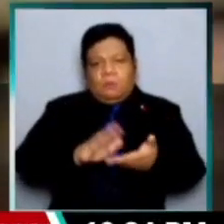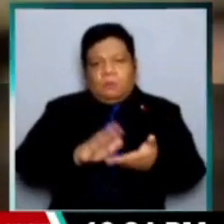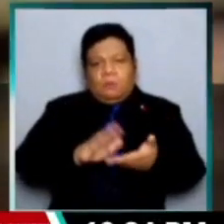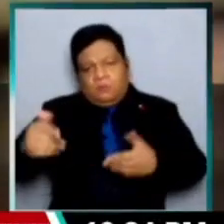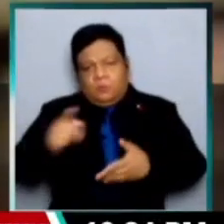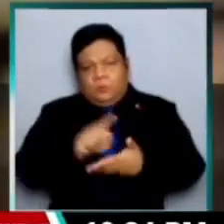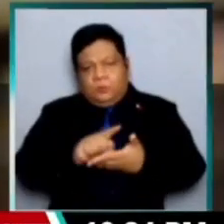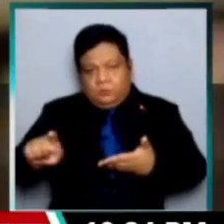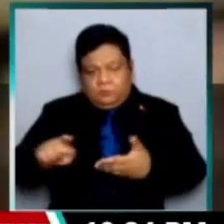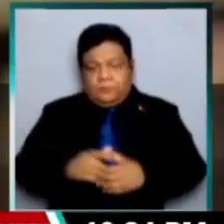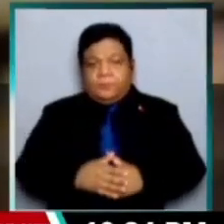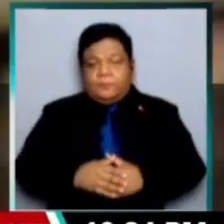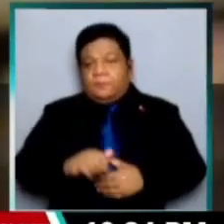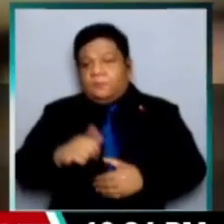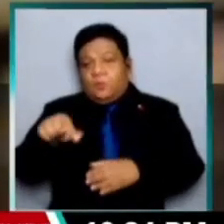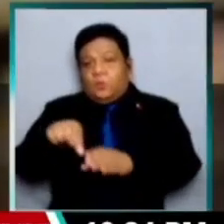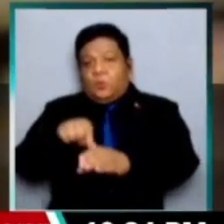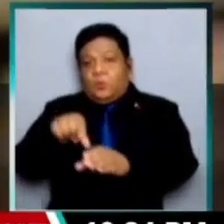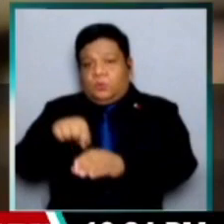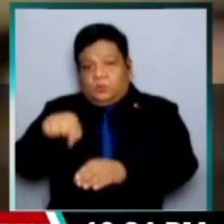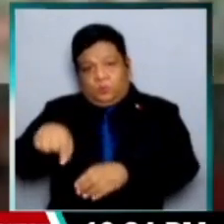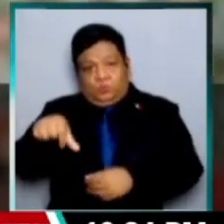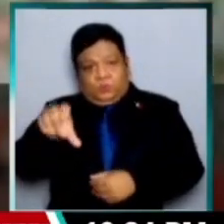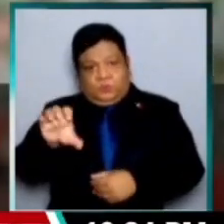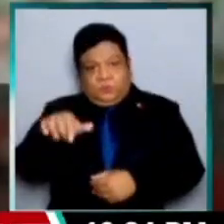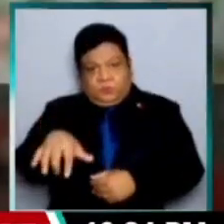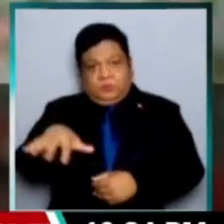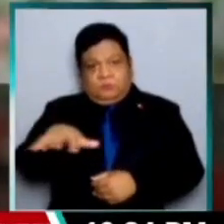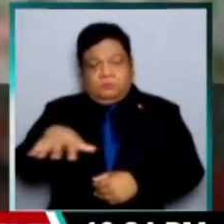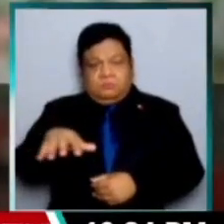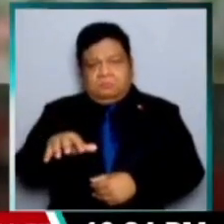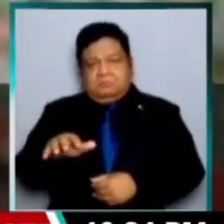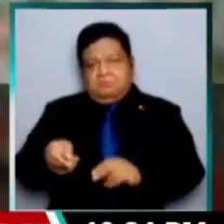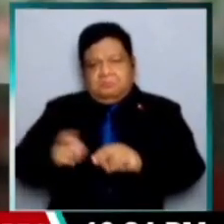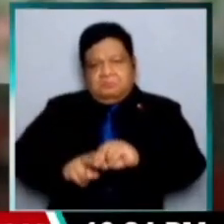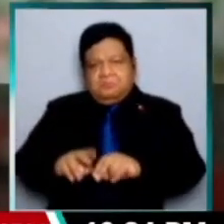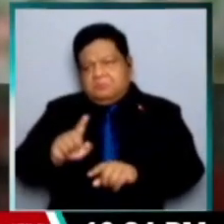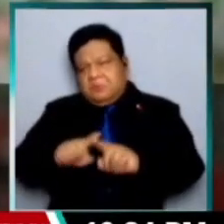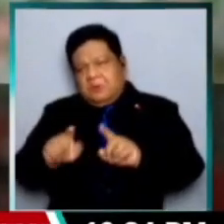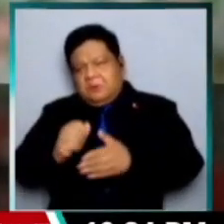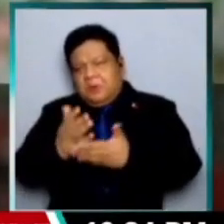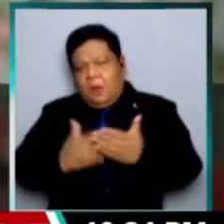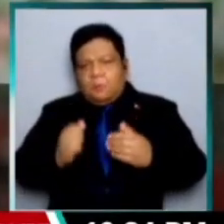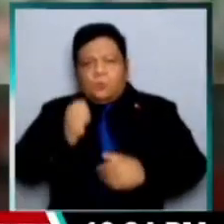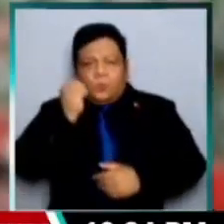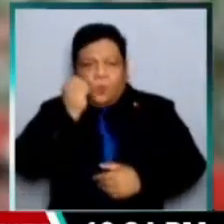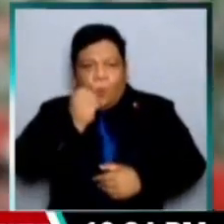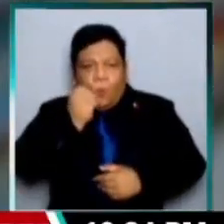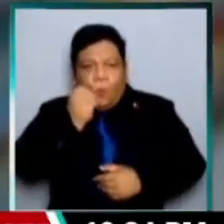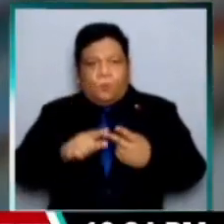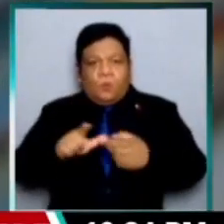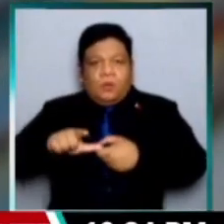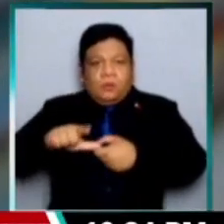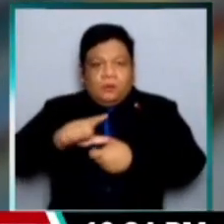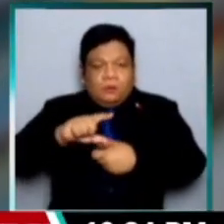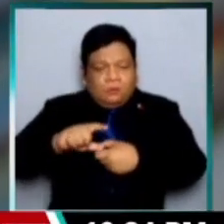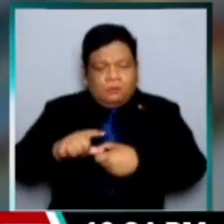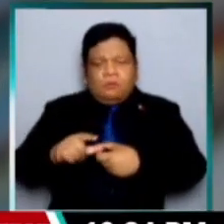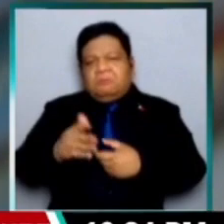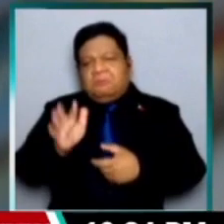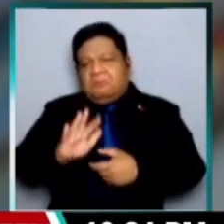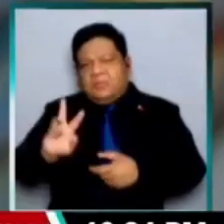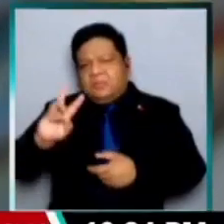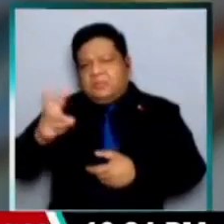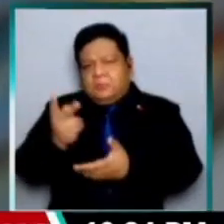grocery store sa Quezon City, nagmahal ng 6 pesos ang ilang brand ng sabon at canned tuna, 2 to 4 pesos naman sa gatas,